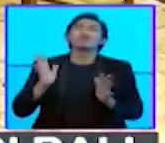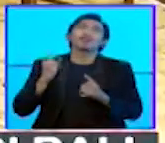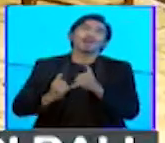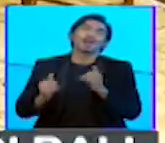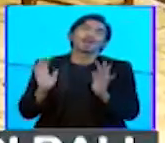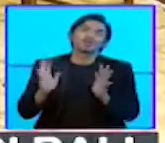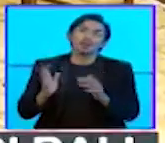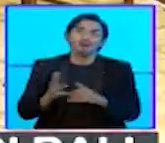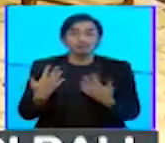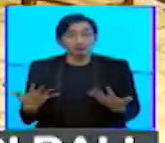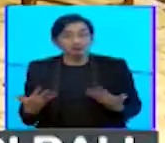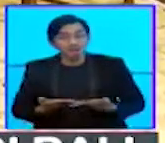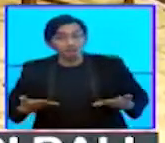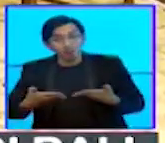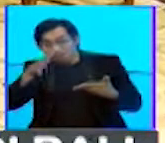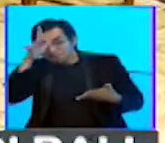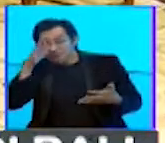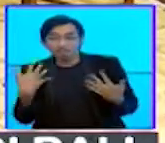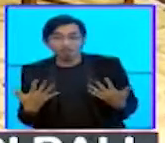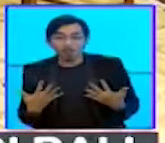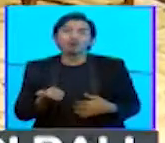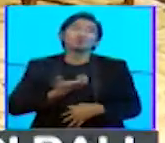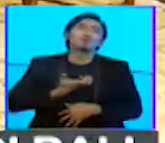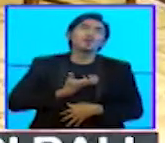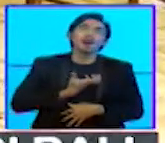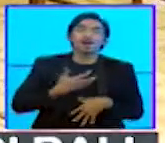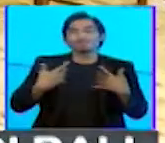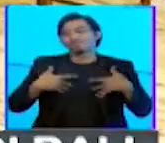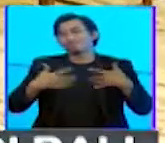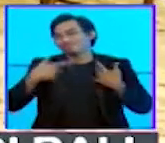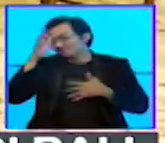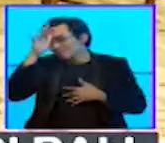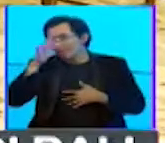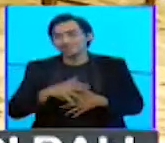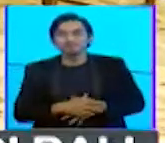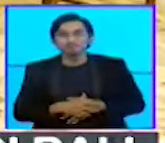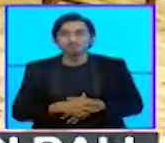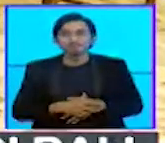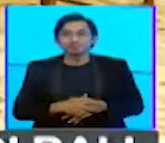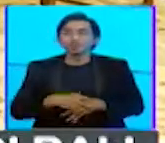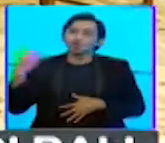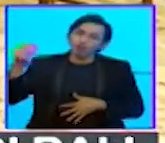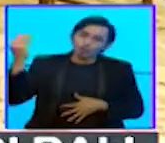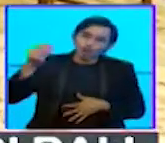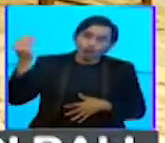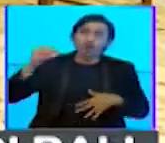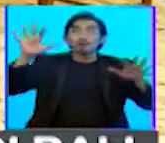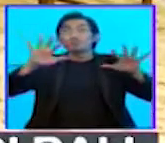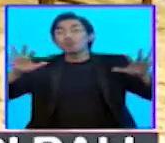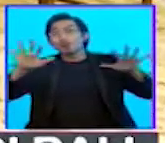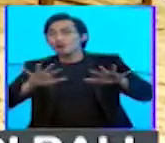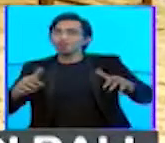Bali? Suka ya, Sulaiman senangnya outdoor ya, di ruang terbuka. Dan saya seru sudah di sana ya, Sulaiman.